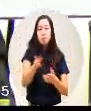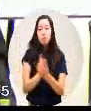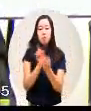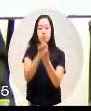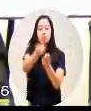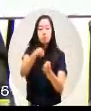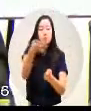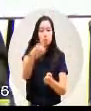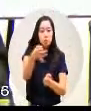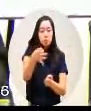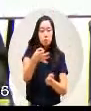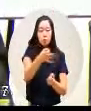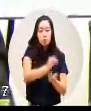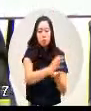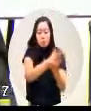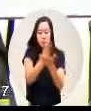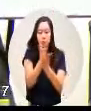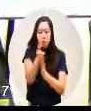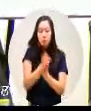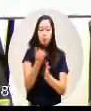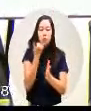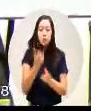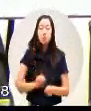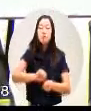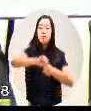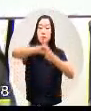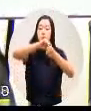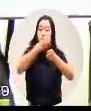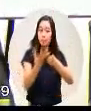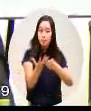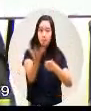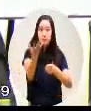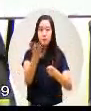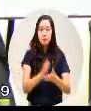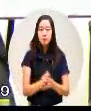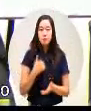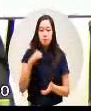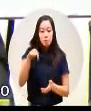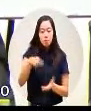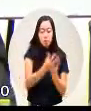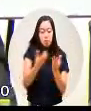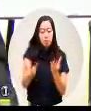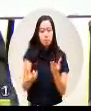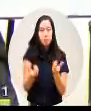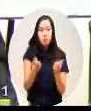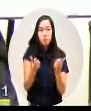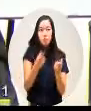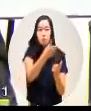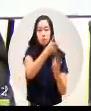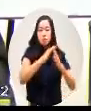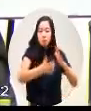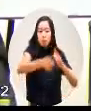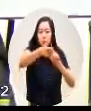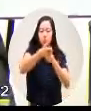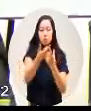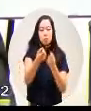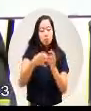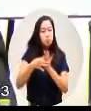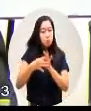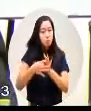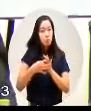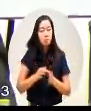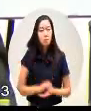政啦吼，各方面啦，应该会增加非常的多。啊，这部分啦吼，因为市长我那真关心，所以讲我那叫